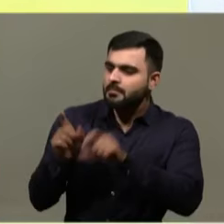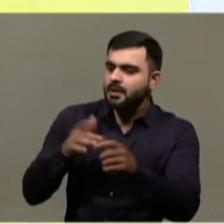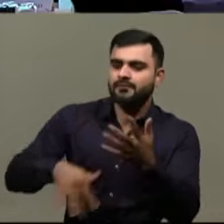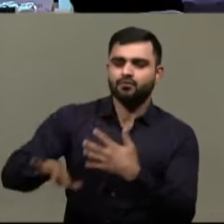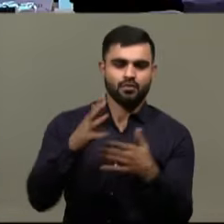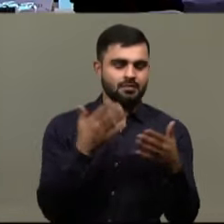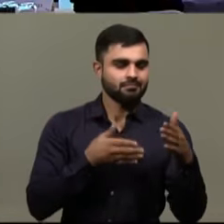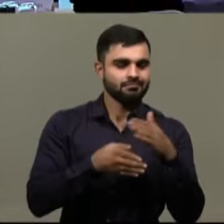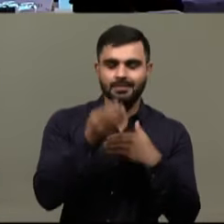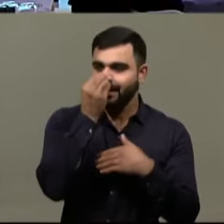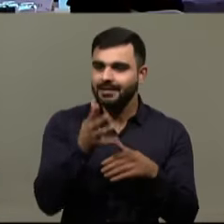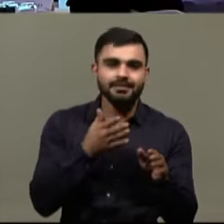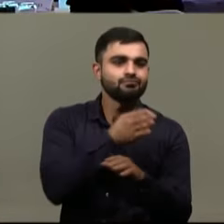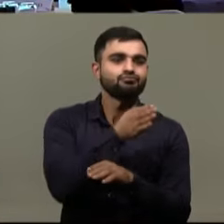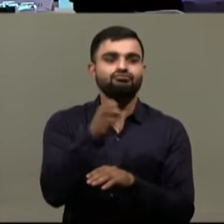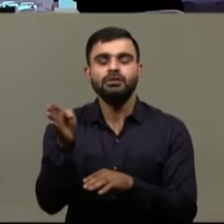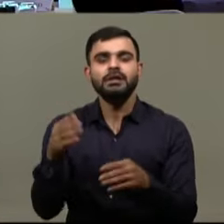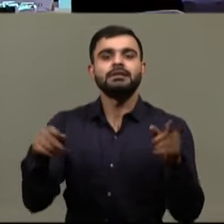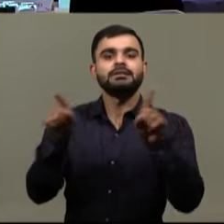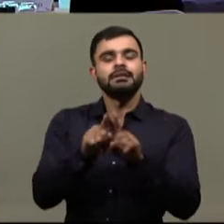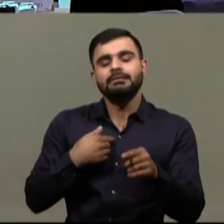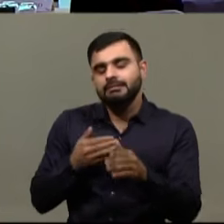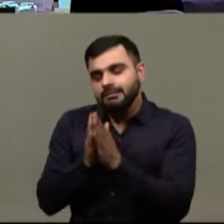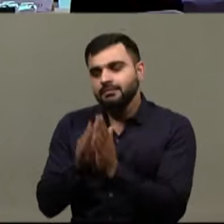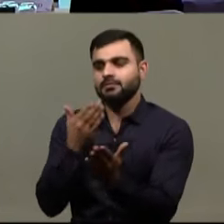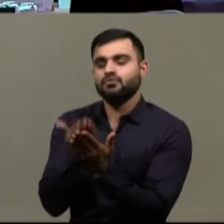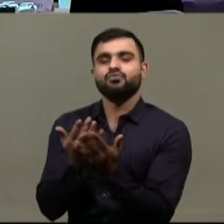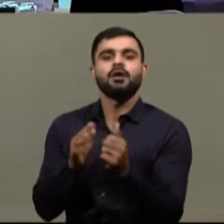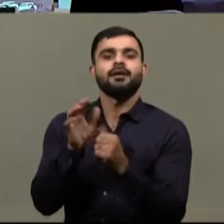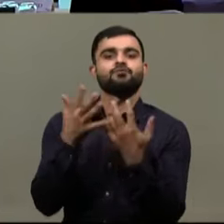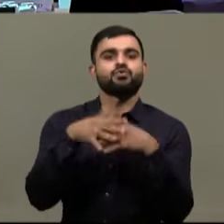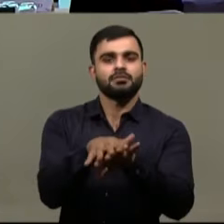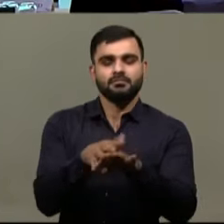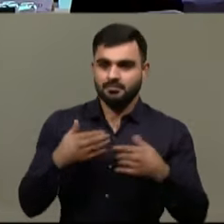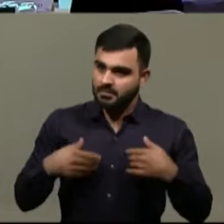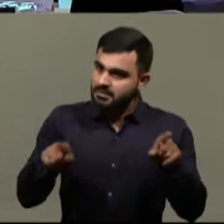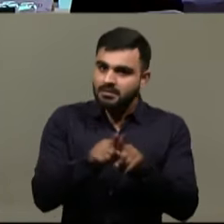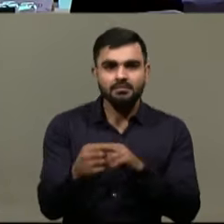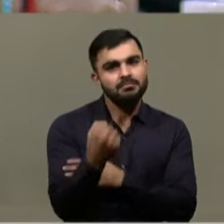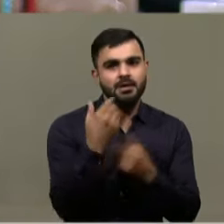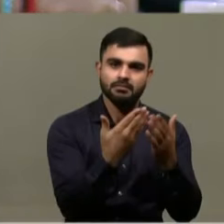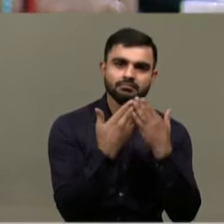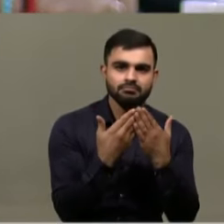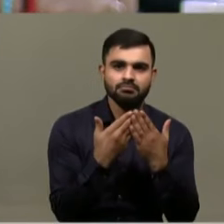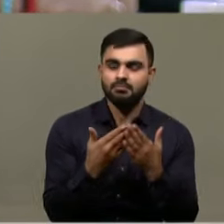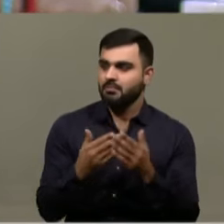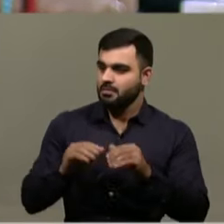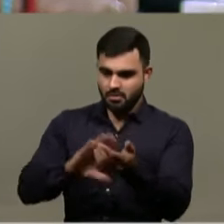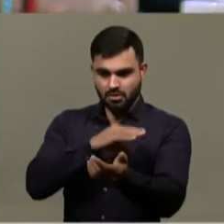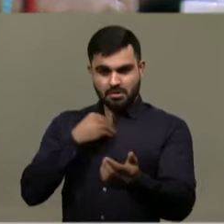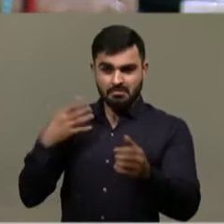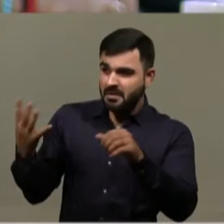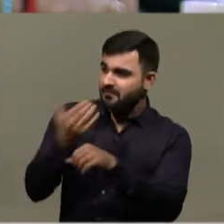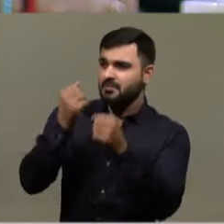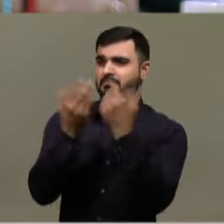सुगमता से जा सकते हैं वही मेरी भी एक रिक्वेस्ट है आपका अधिकार पढ़ाई का है मेरा भी अधिकार पढ़ाई का है मैंने कोई बड़ा काम नहीं किया डॉक्टर बनके